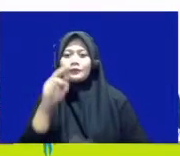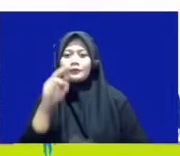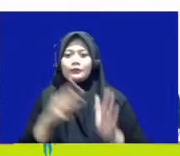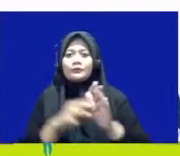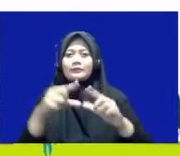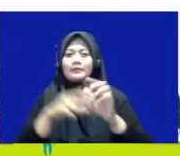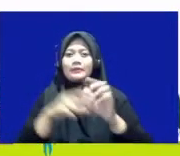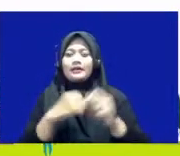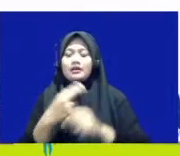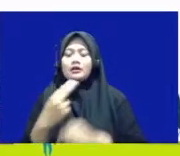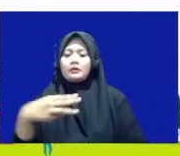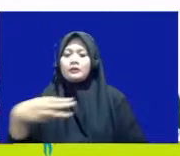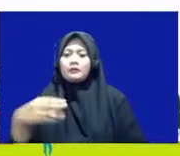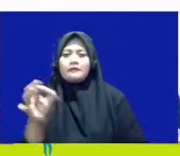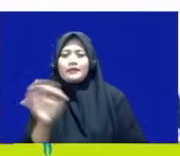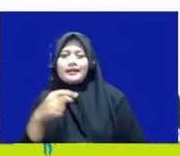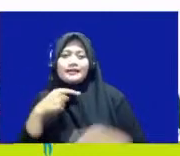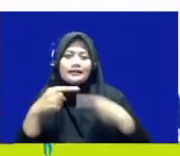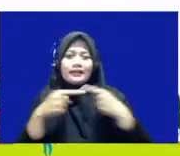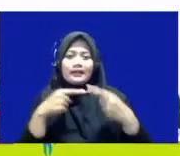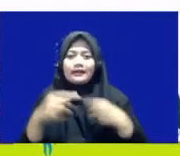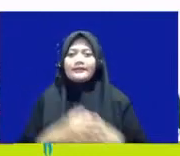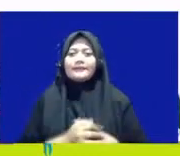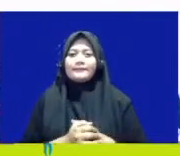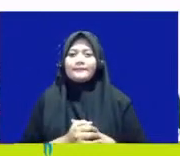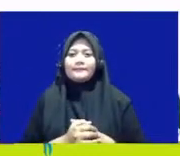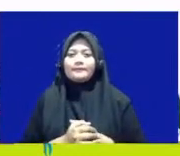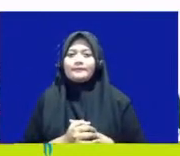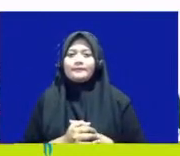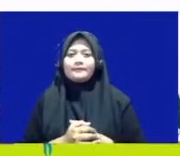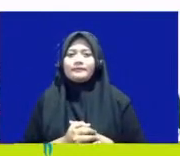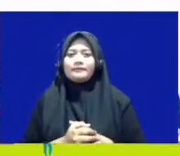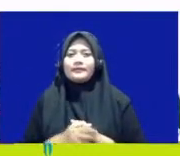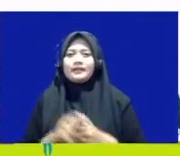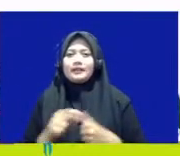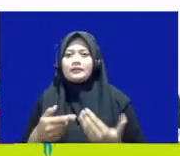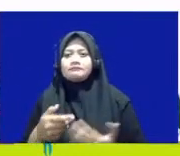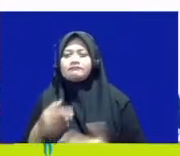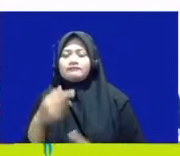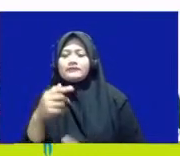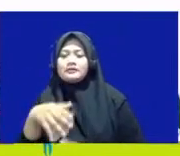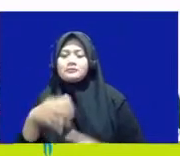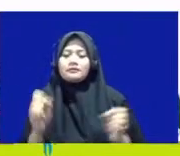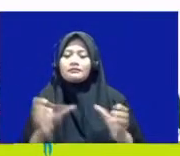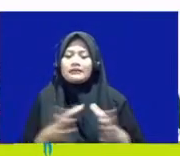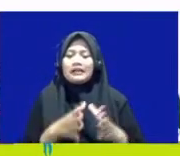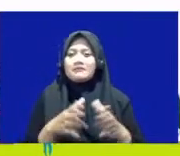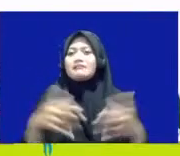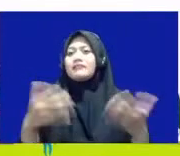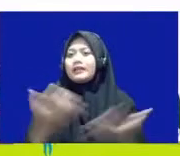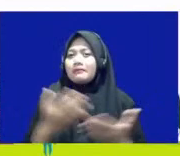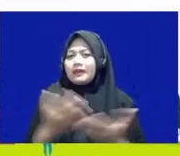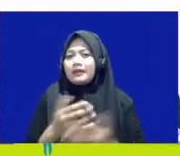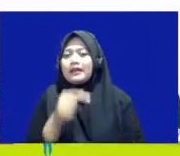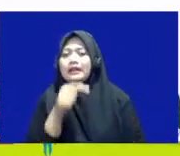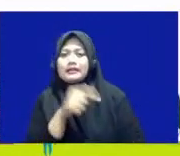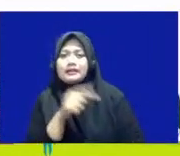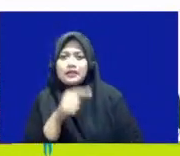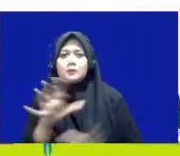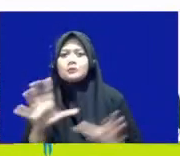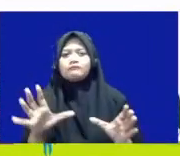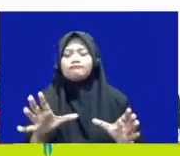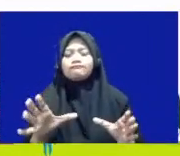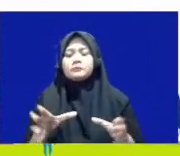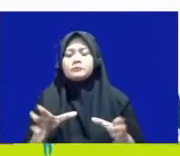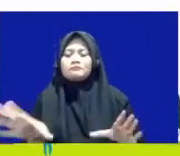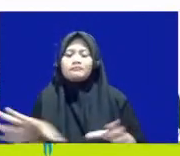diceritakan. Bagaimana tadi tim yang dari Kebumen itu kami lengkapi, itu bagaimana dia merangkul orang-orang,